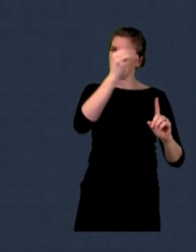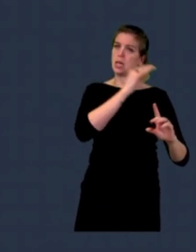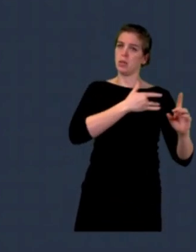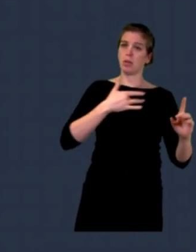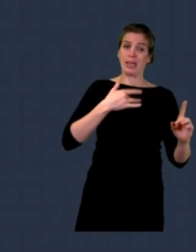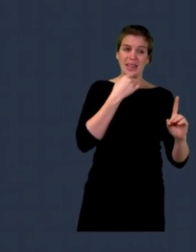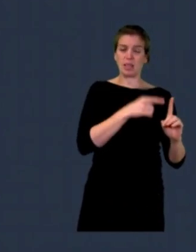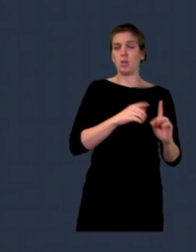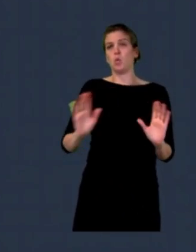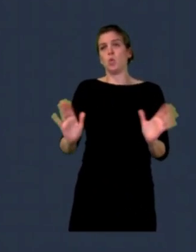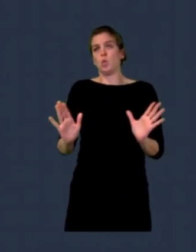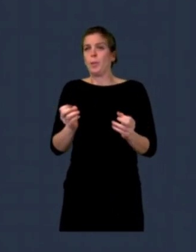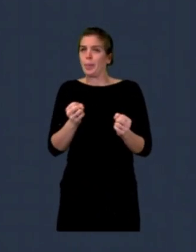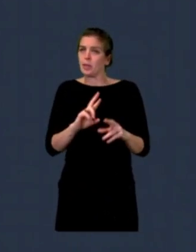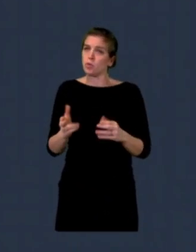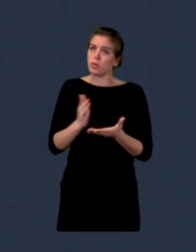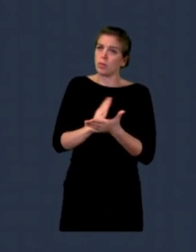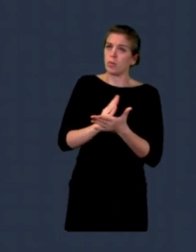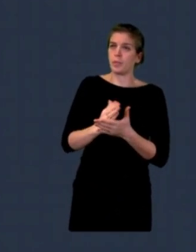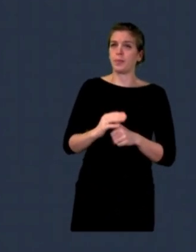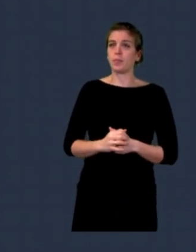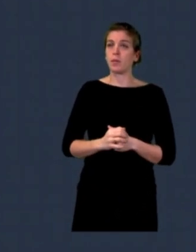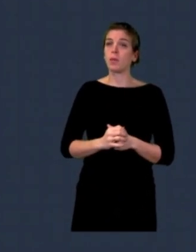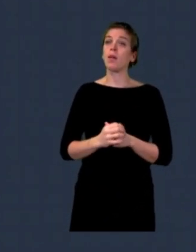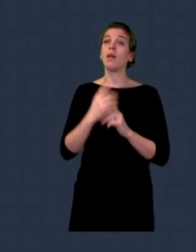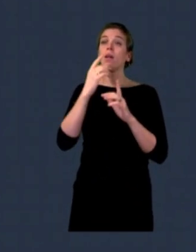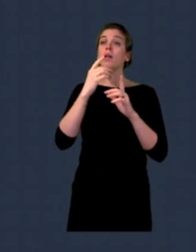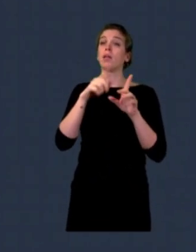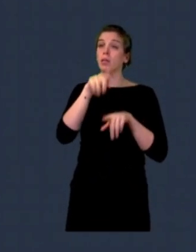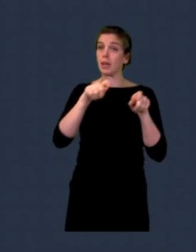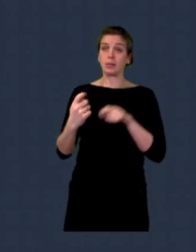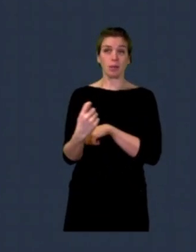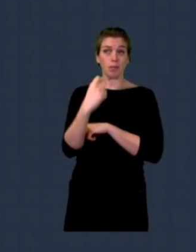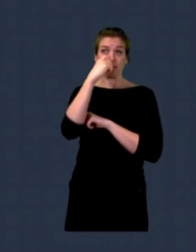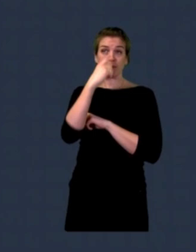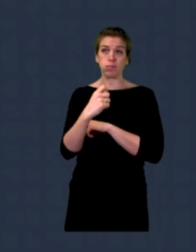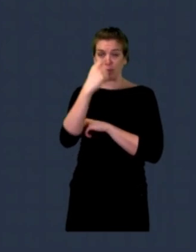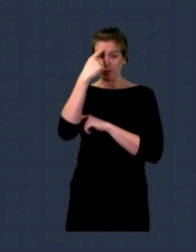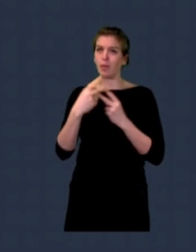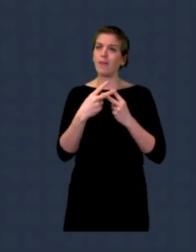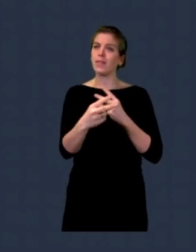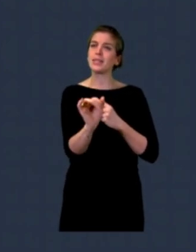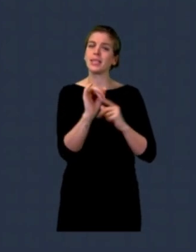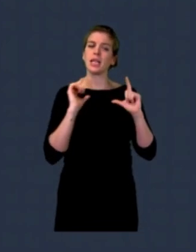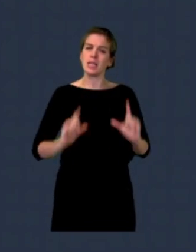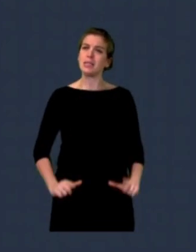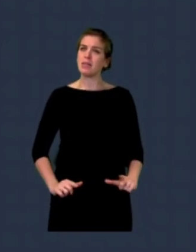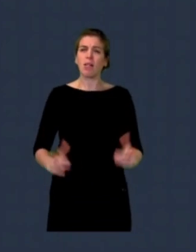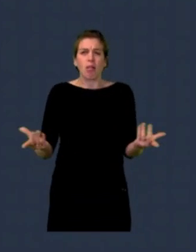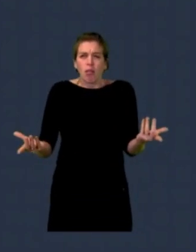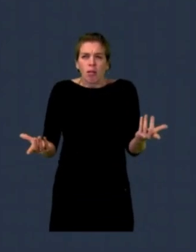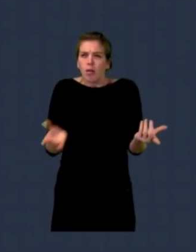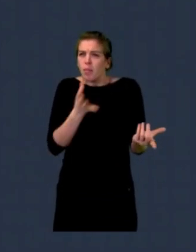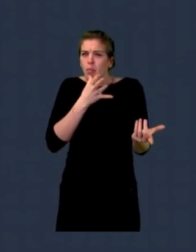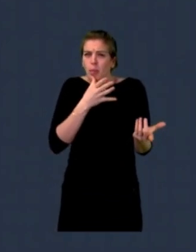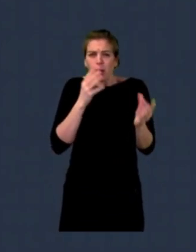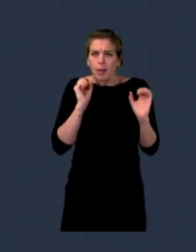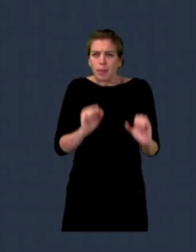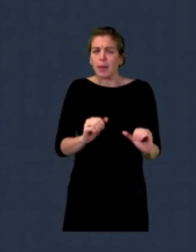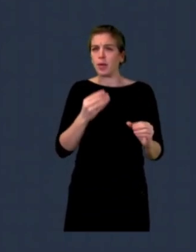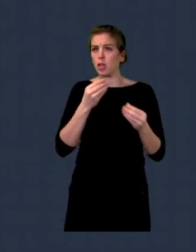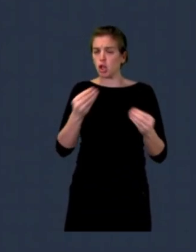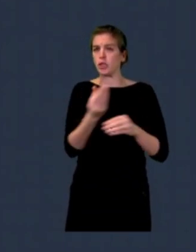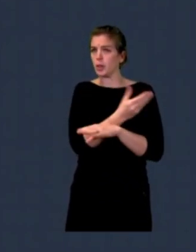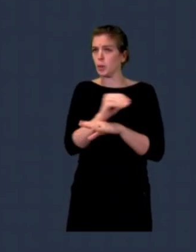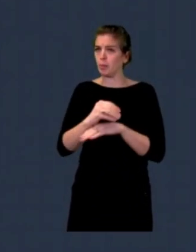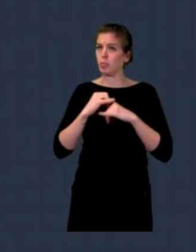fiabilité de votre dispositif. La mise en place des tests PCR à destination des lycéens ne suffira pas à garantir la sécurité de cette campagne.